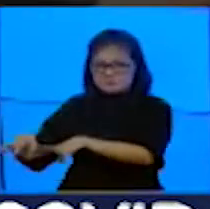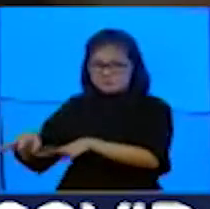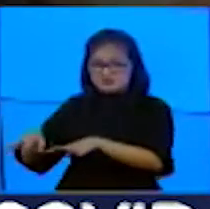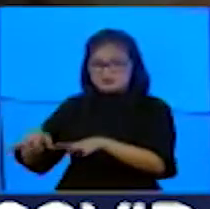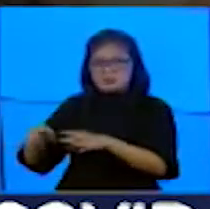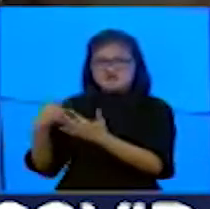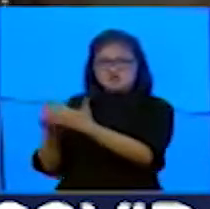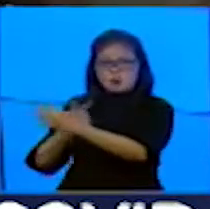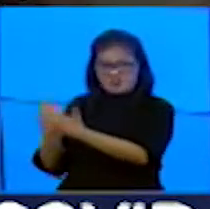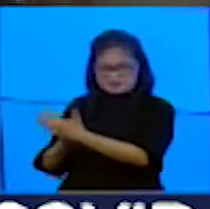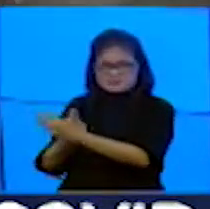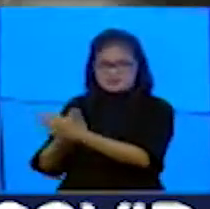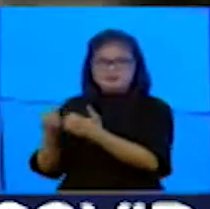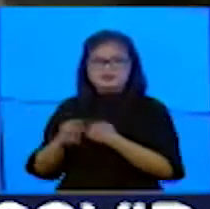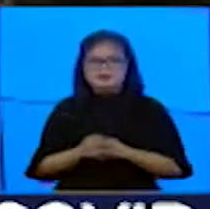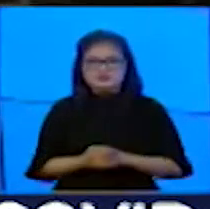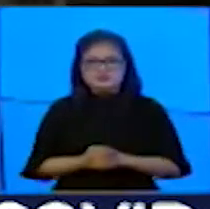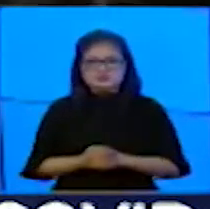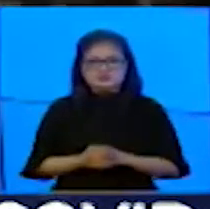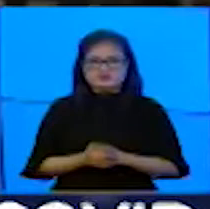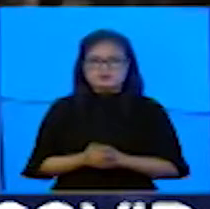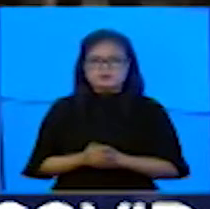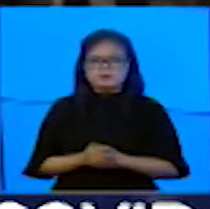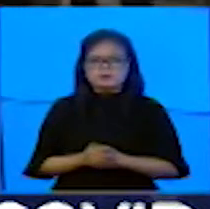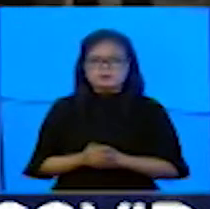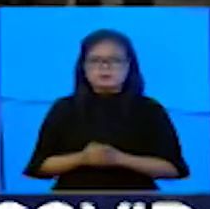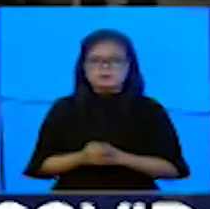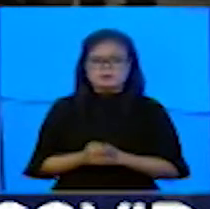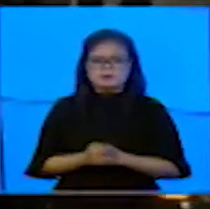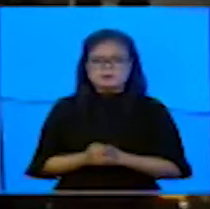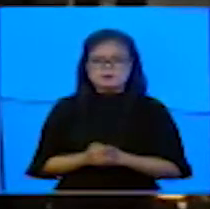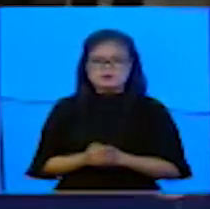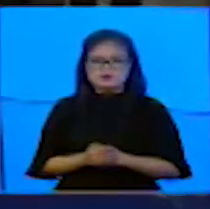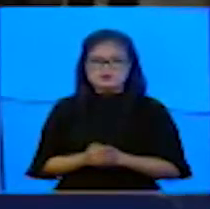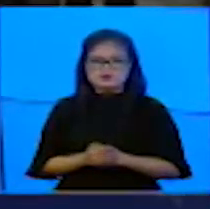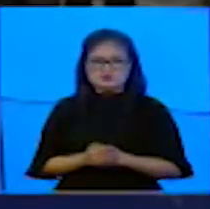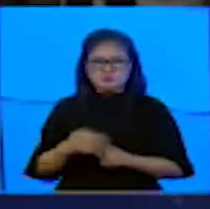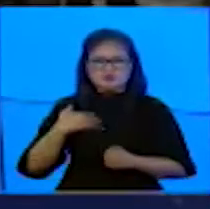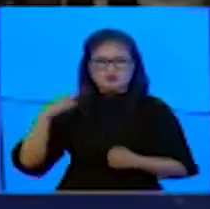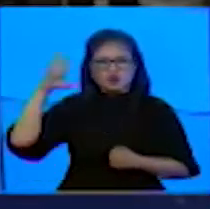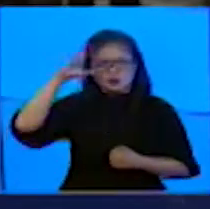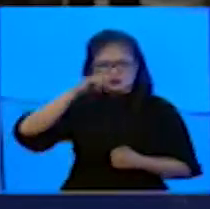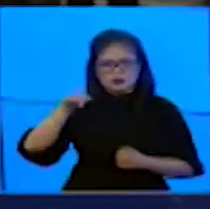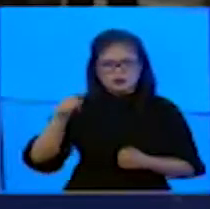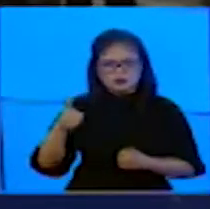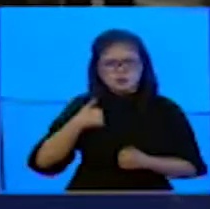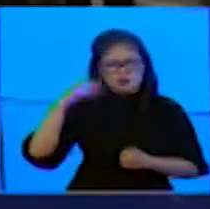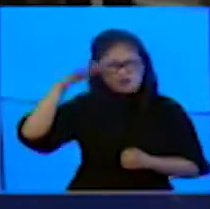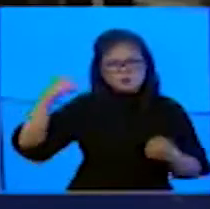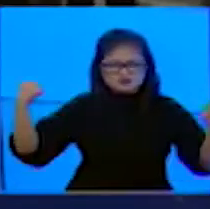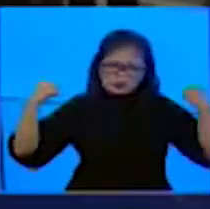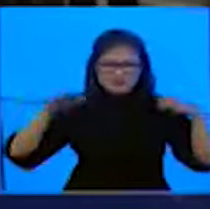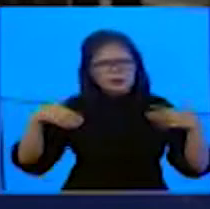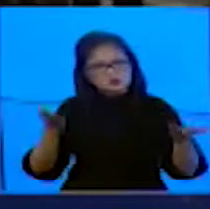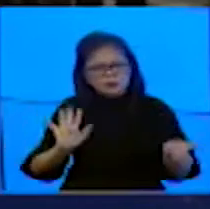isolasi mandiri. Bagus sih, ya, jadi saya tahu sehat apa enggak sayanya. Kalau menurut saya sih gitu aja.